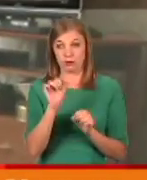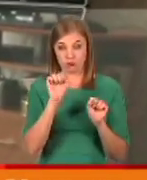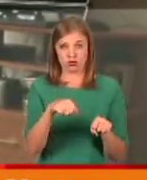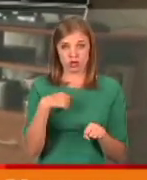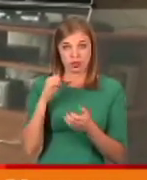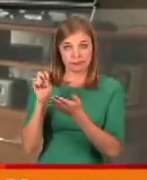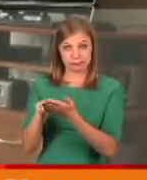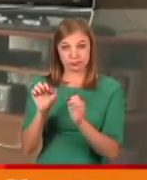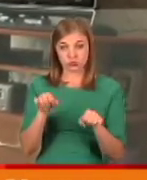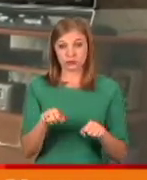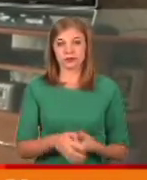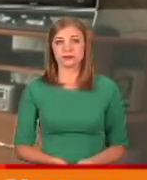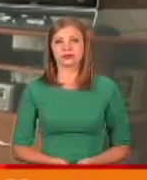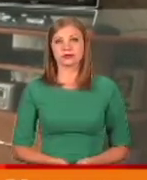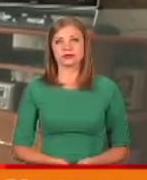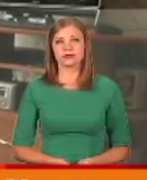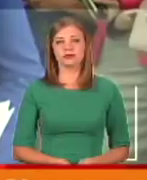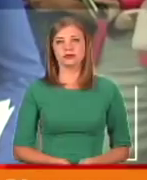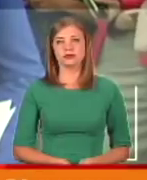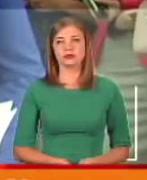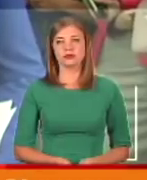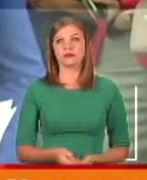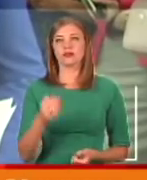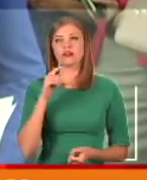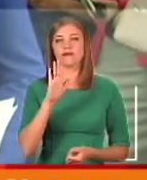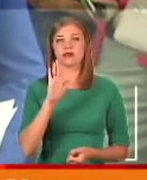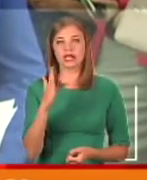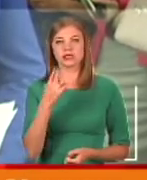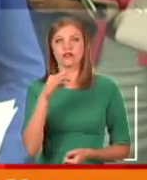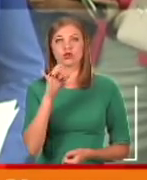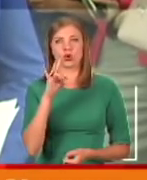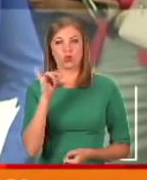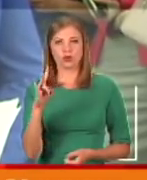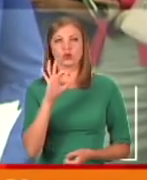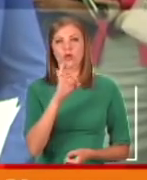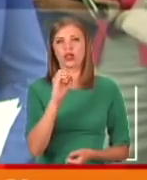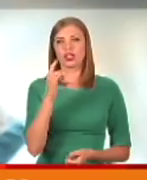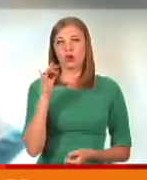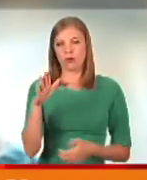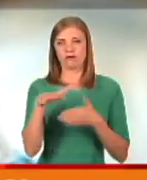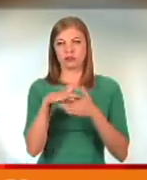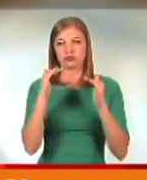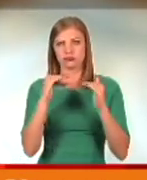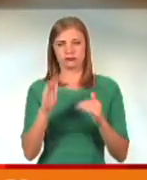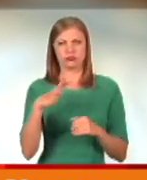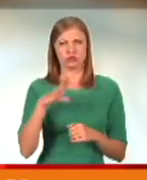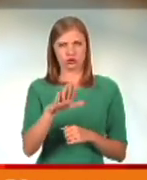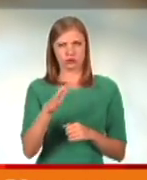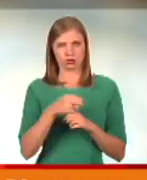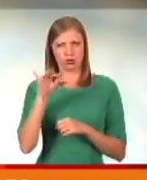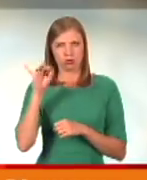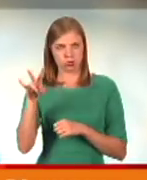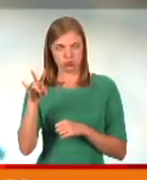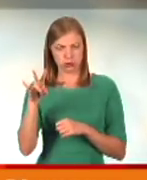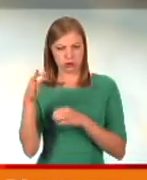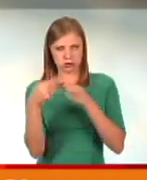включу штуку? Брата Валерій, Гречин Владислав, Доронин Олег, Єгоров Сергій. Так, Путін, що мені дає там,